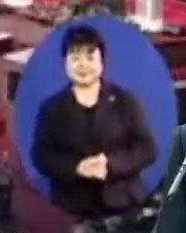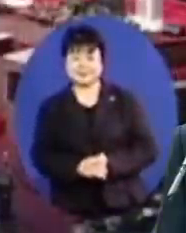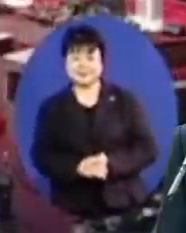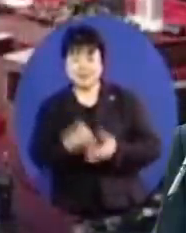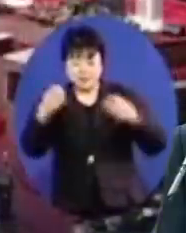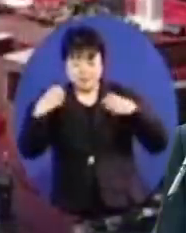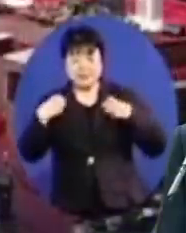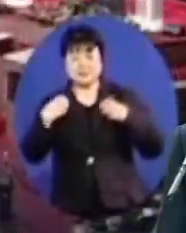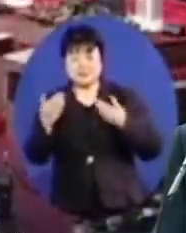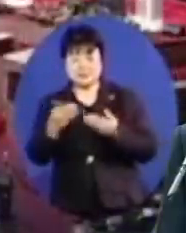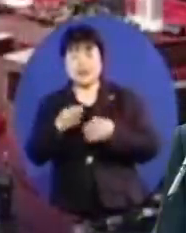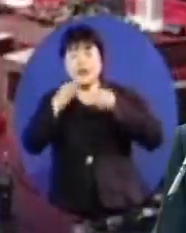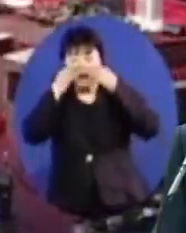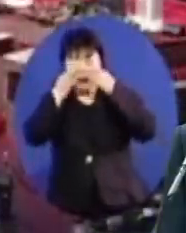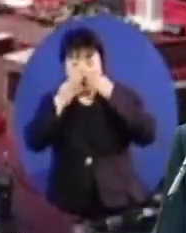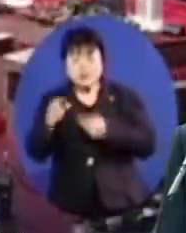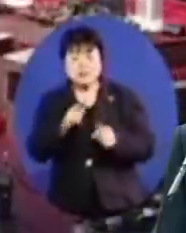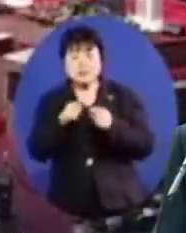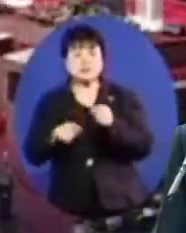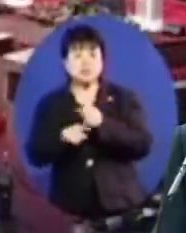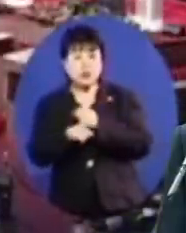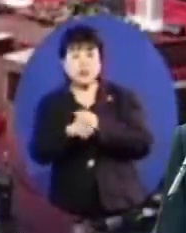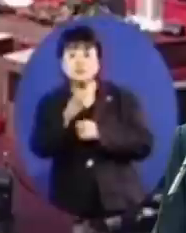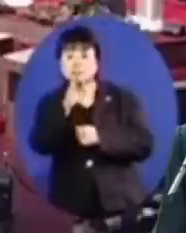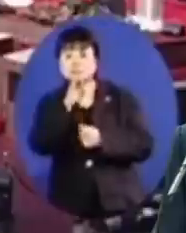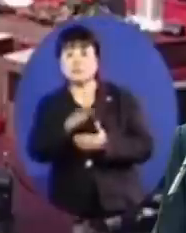주어진 일에 최선을 다하고 산다는 것이 우리가